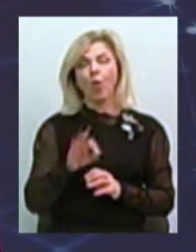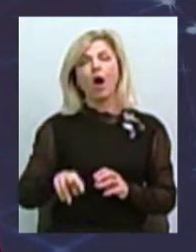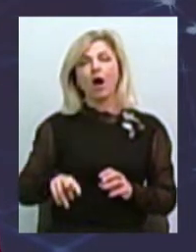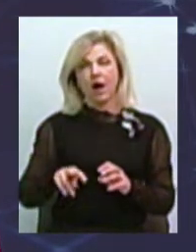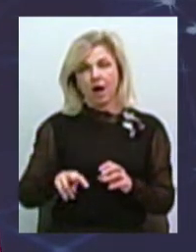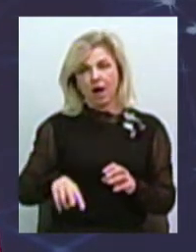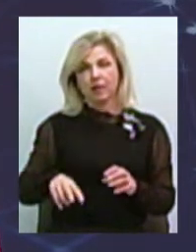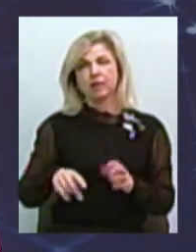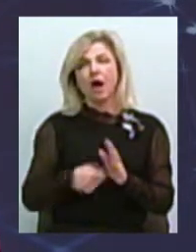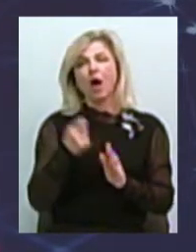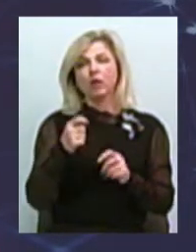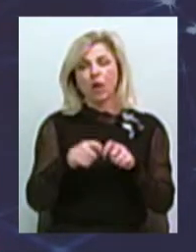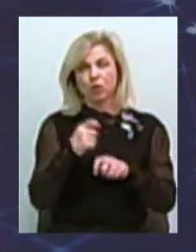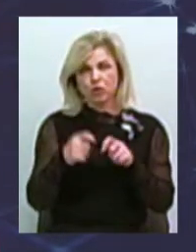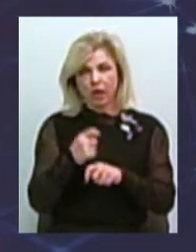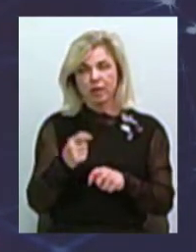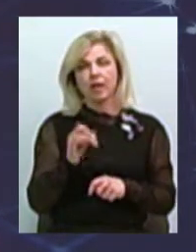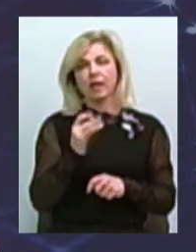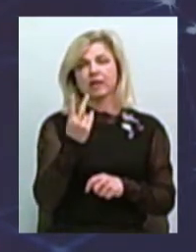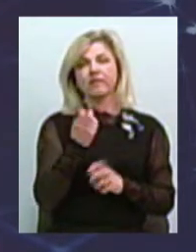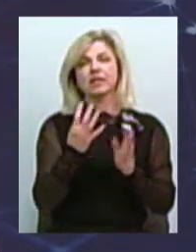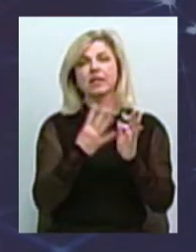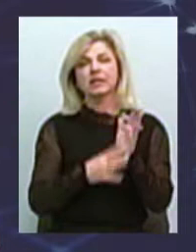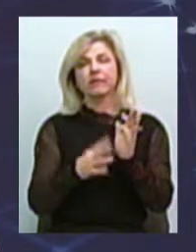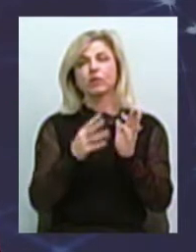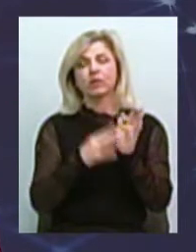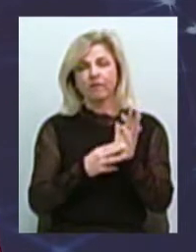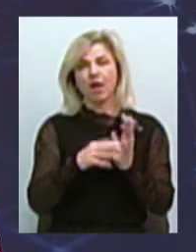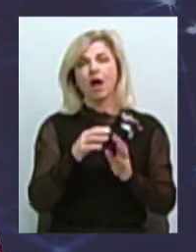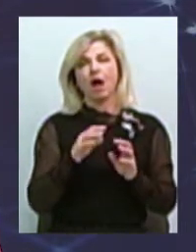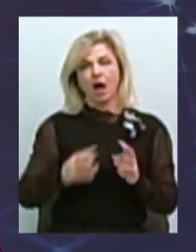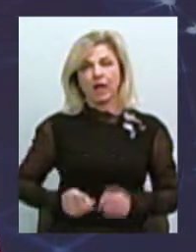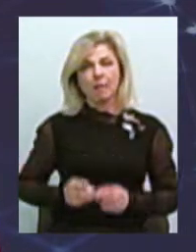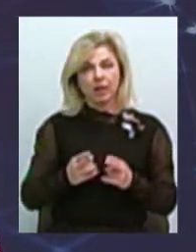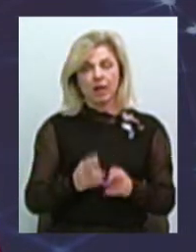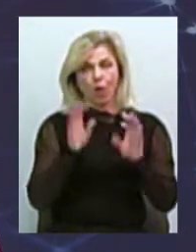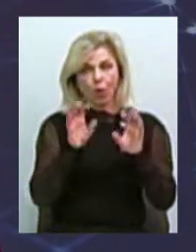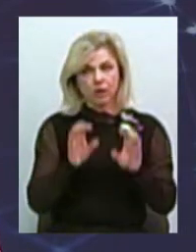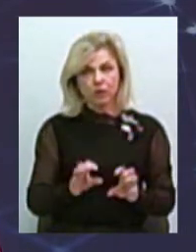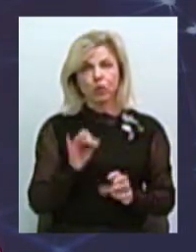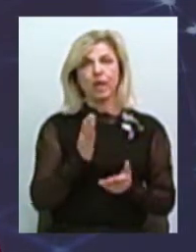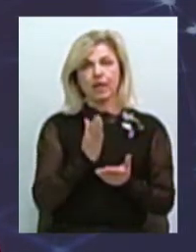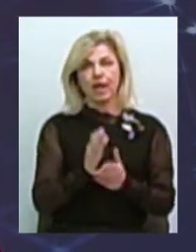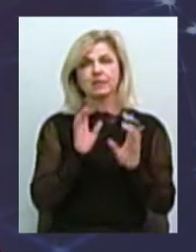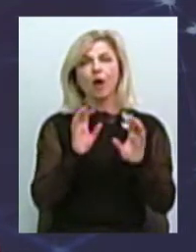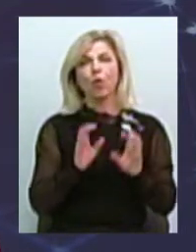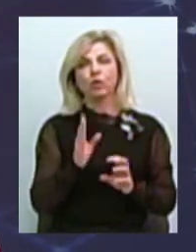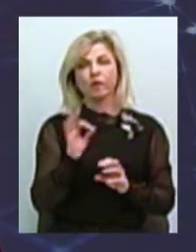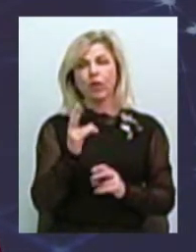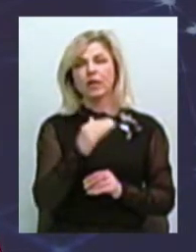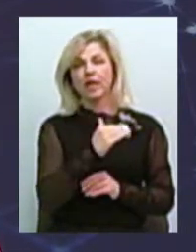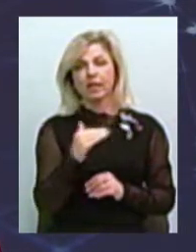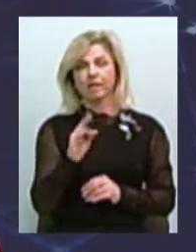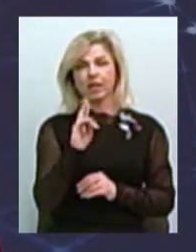стаття 299 Кримінального кодексу. Також є законодавство на рівні